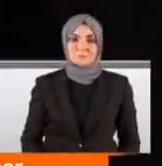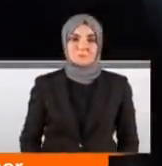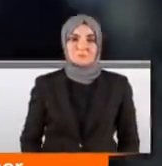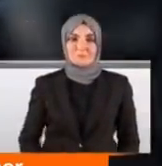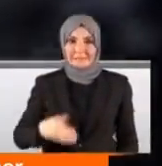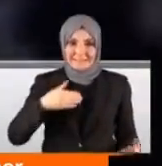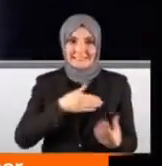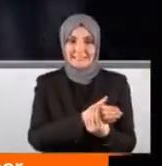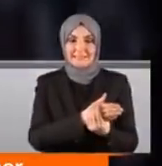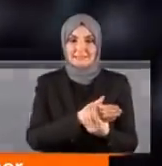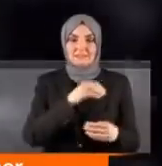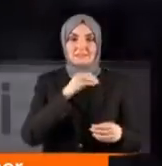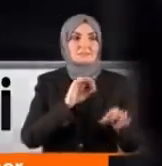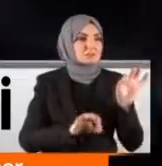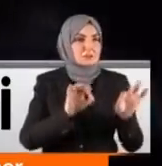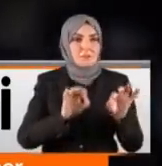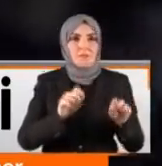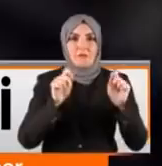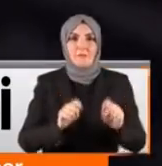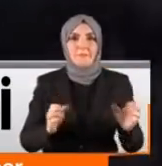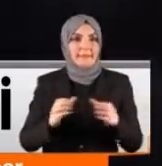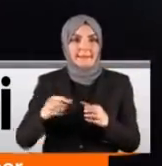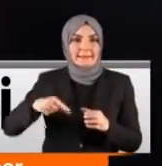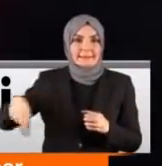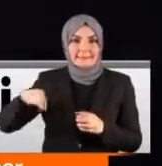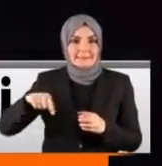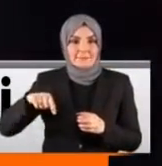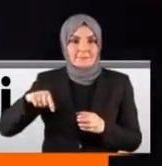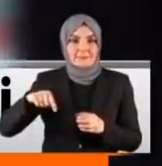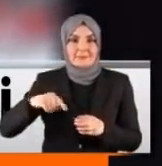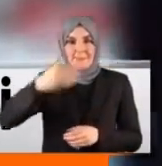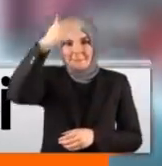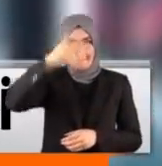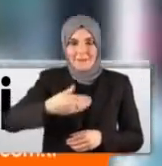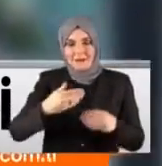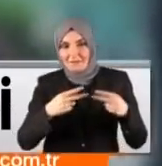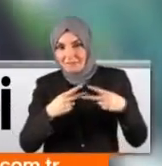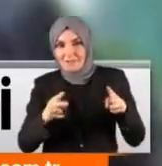girdikleri gibi etrafı inceleyen ekipler paravanı araladı ve kural tanımaz ıren bir kısmı içerdi